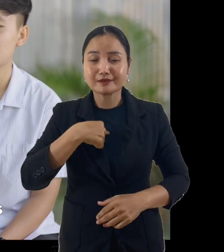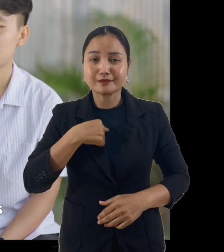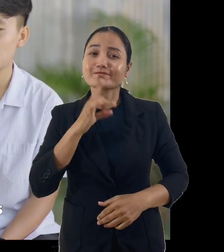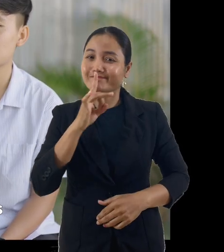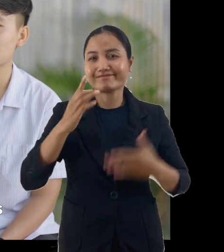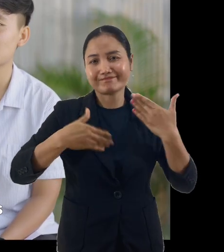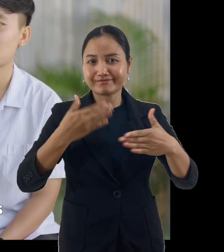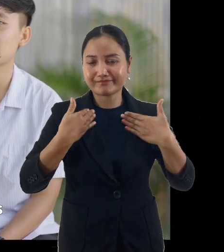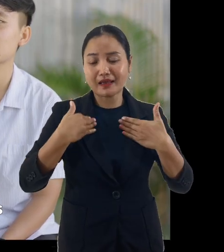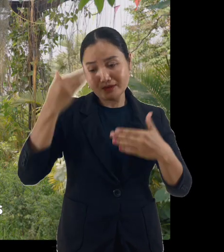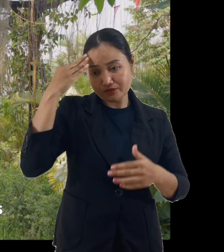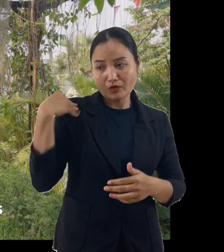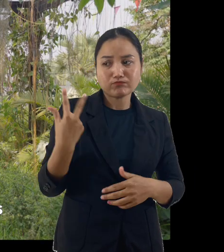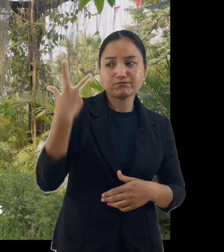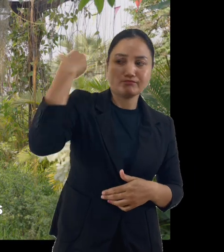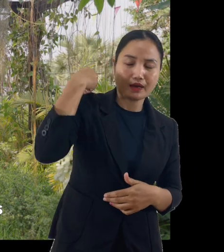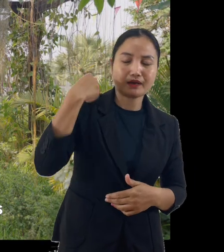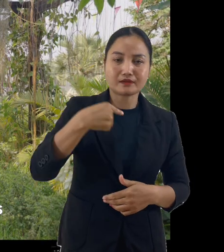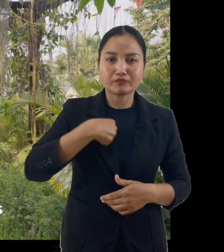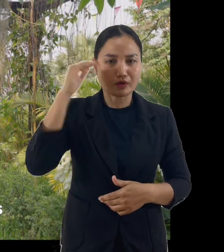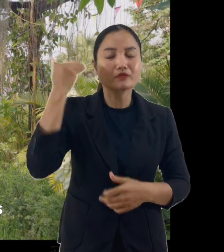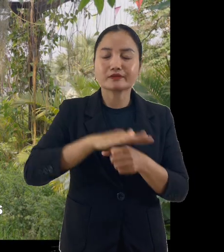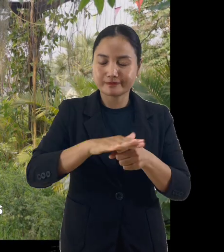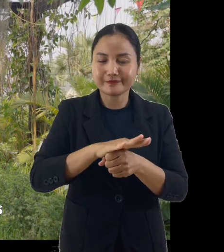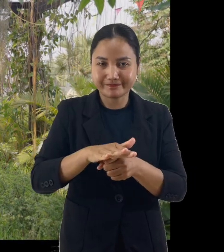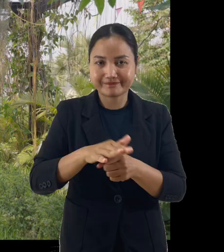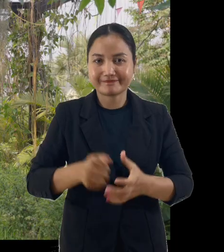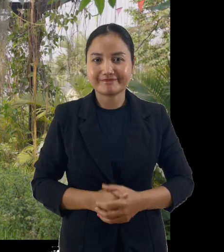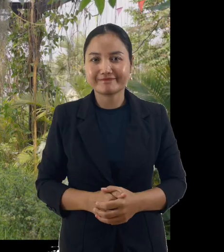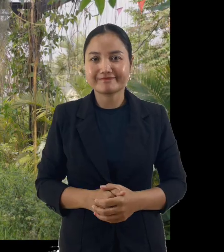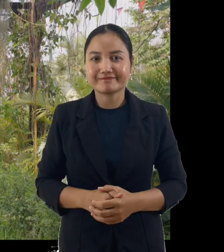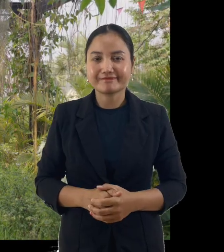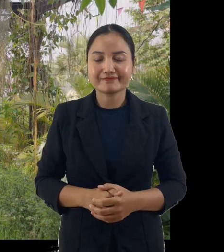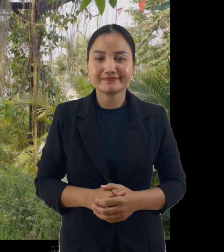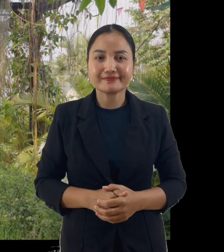ថាខ្ញុំសប្បាយចិត្តហើយនឹងបានធ្វើអីជាការពិតរបស់ខ្លួនឯង